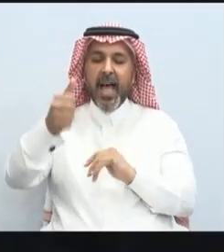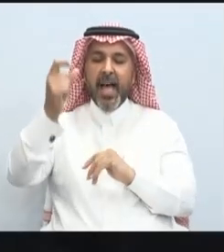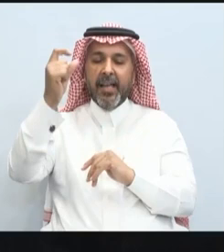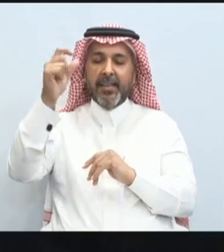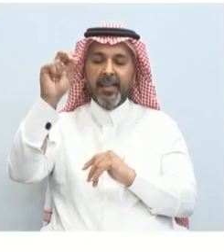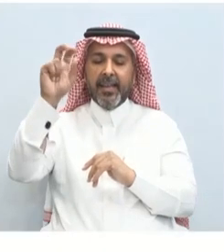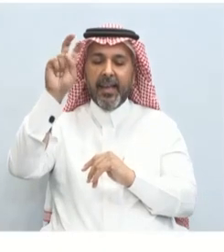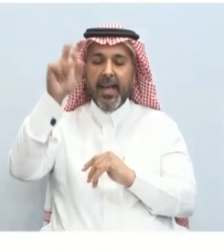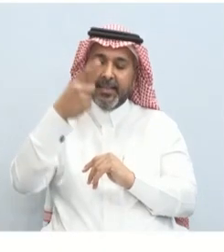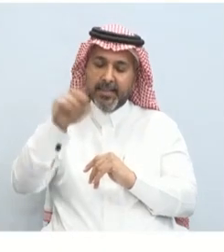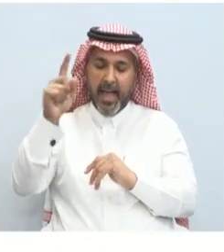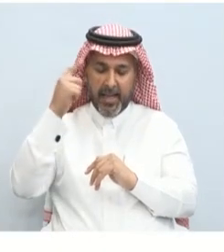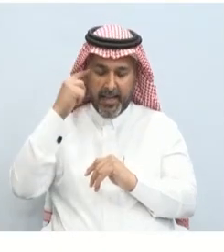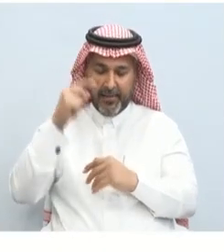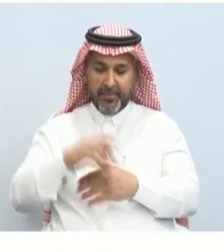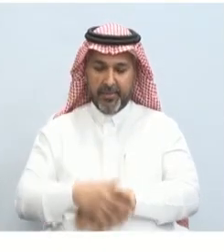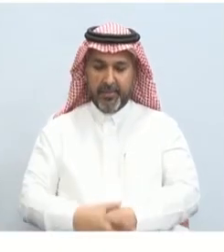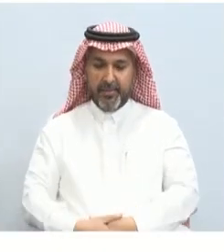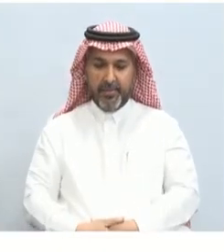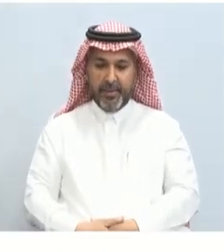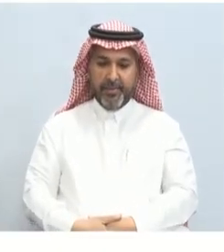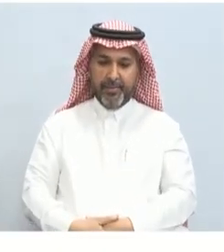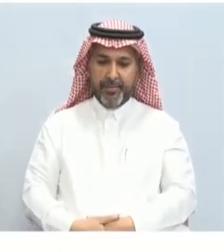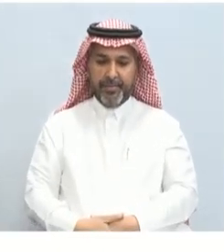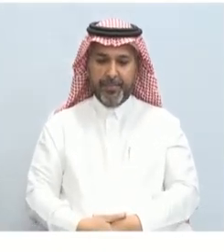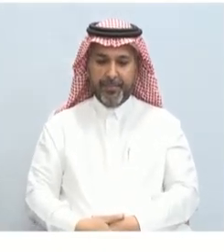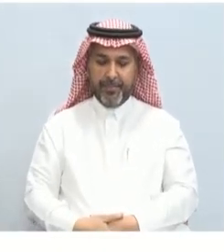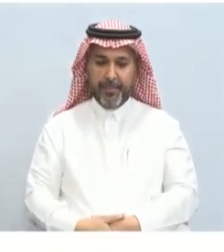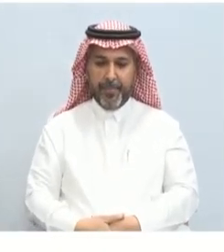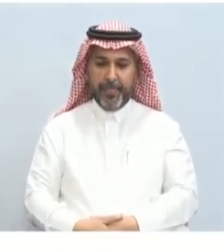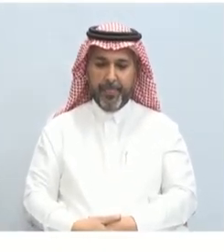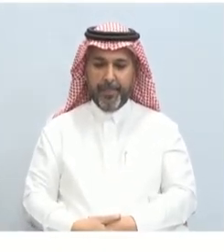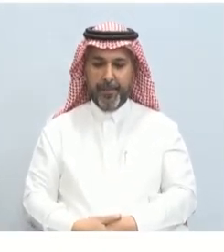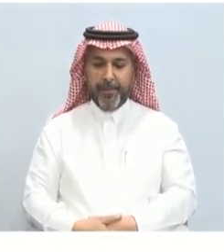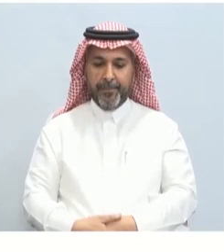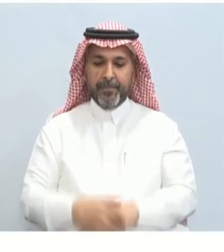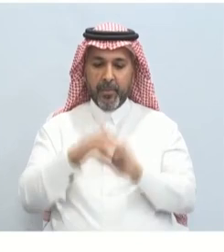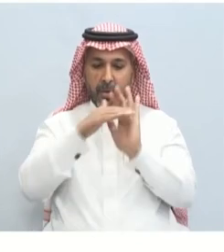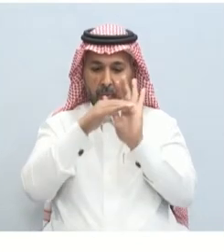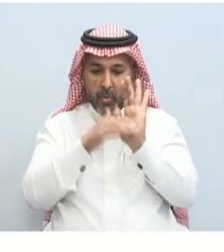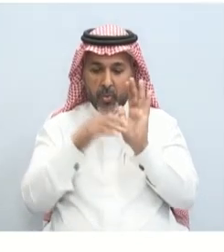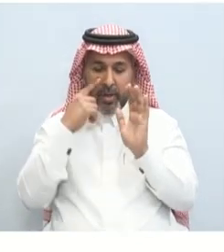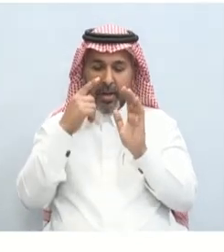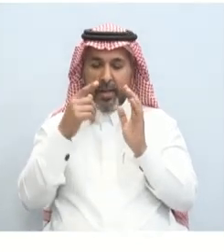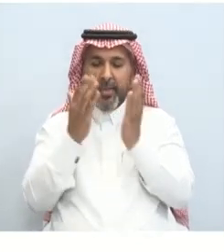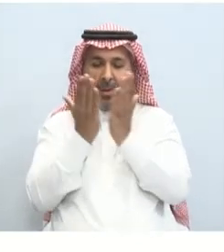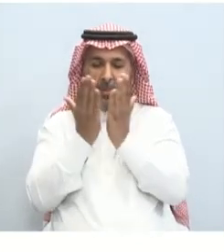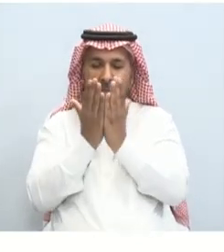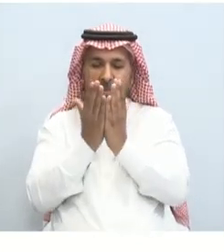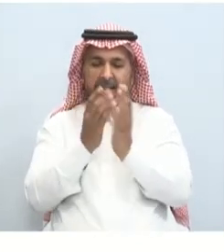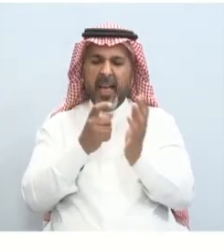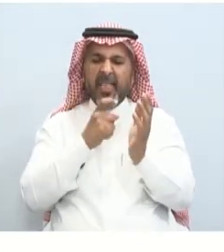لم وجد في دراستي فسوف احصل على درجات متدنيه انا